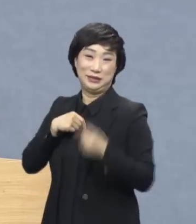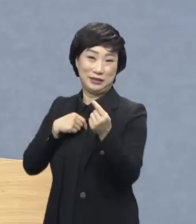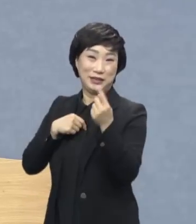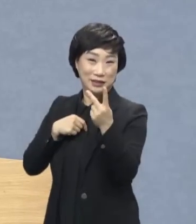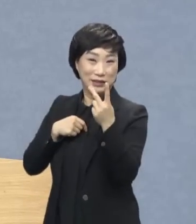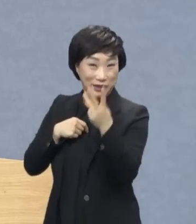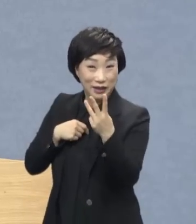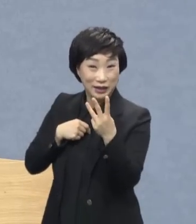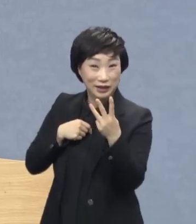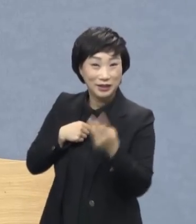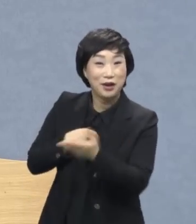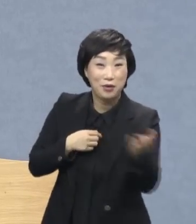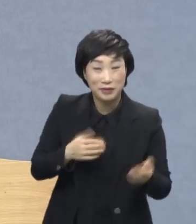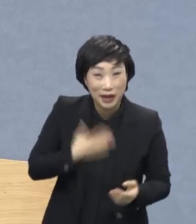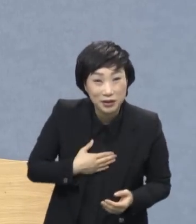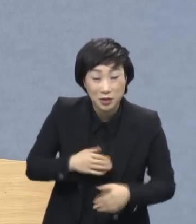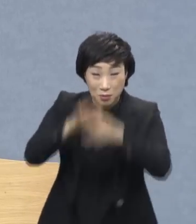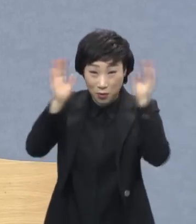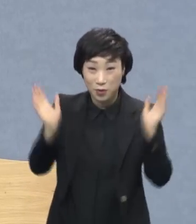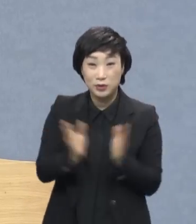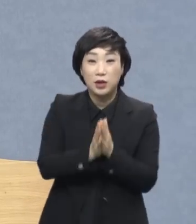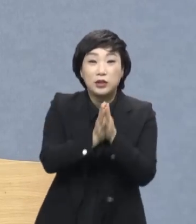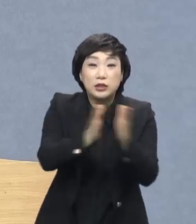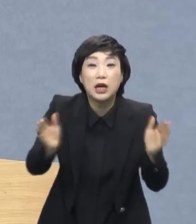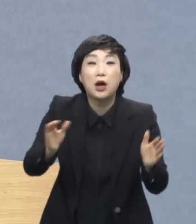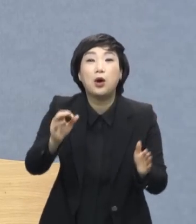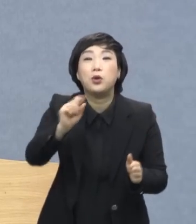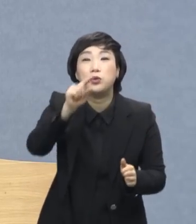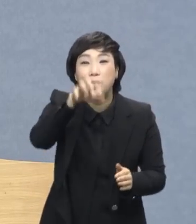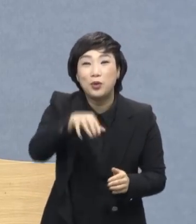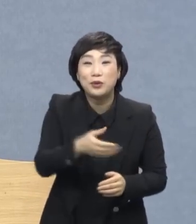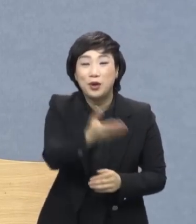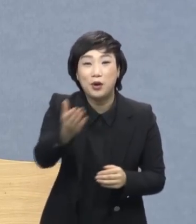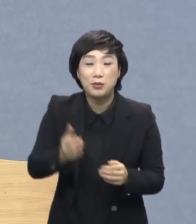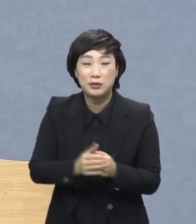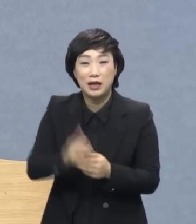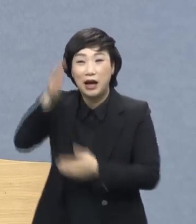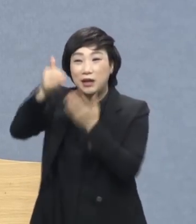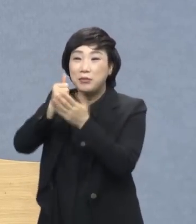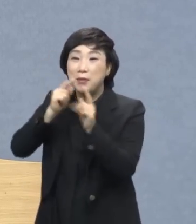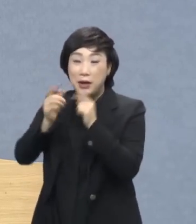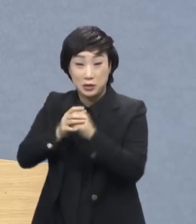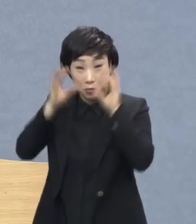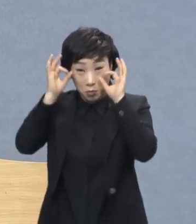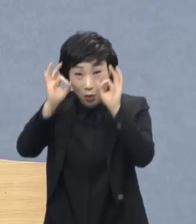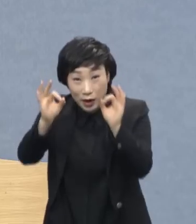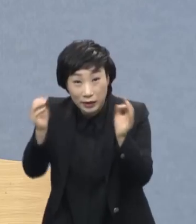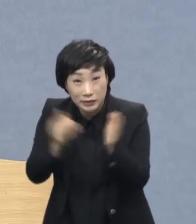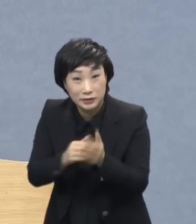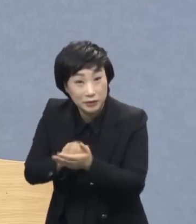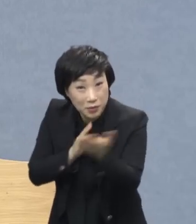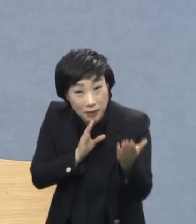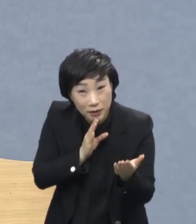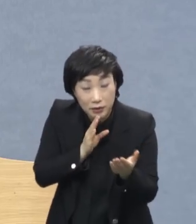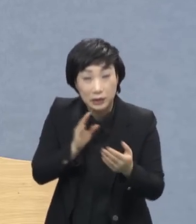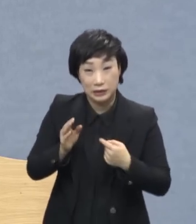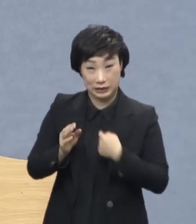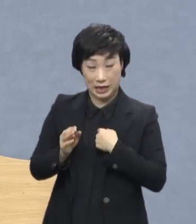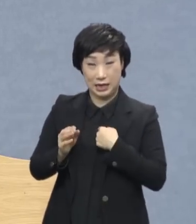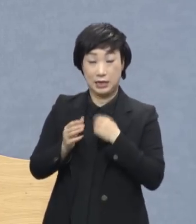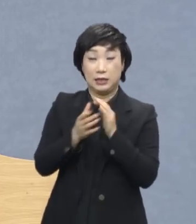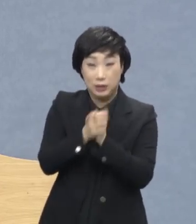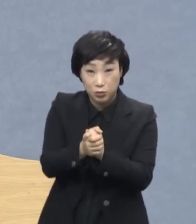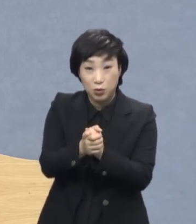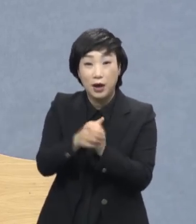여러분이 말했지 이 모든 것 시작이 어디서 되느냐. 여러분 하나님 말씀을 들었으니 내가